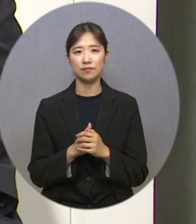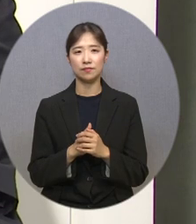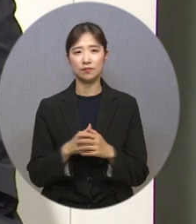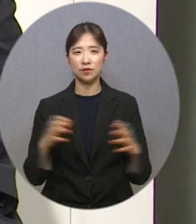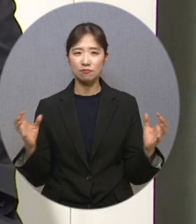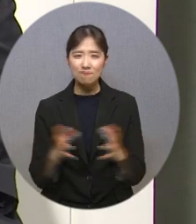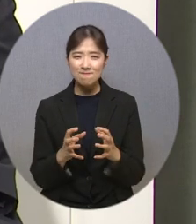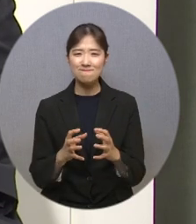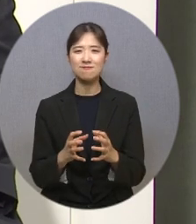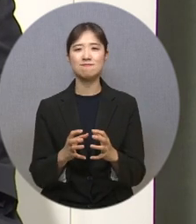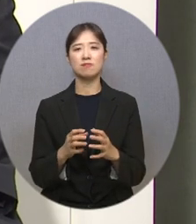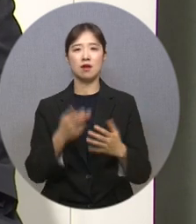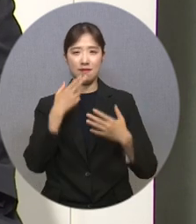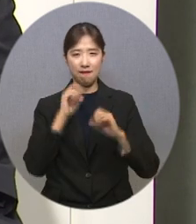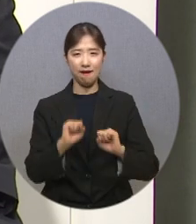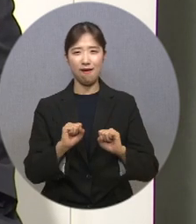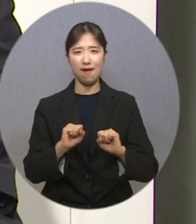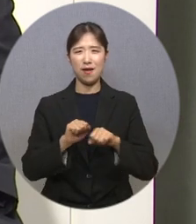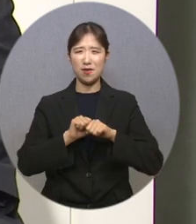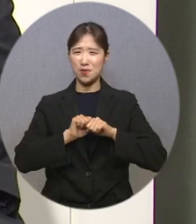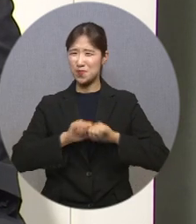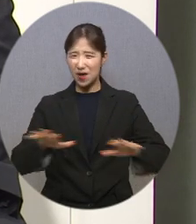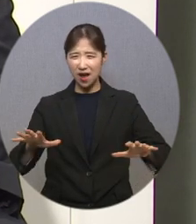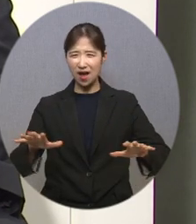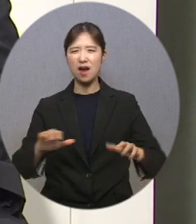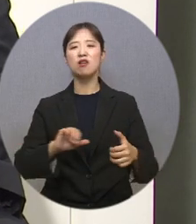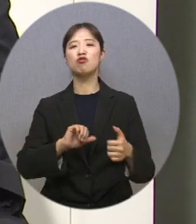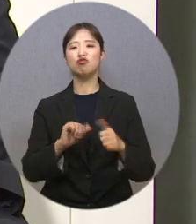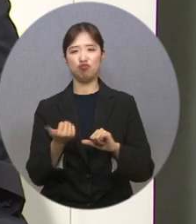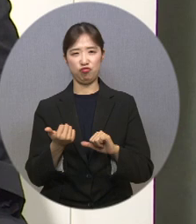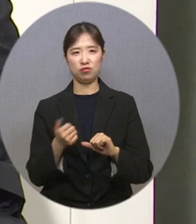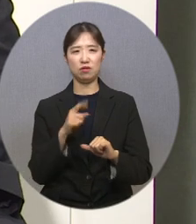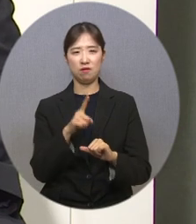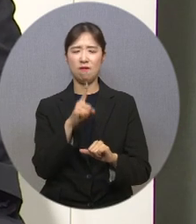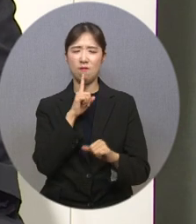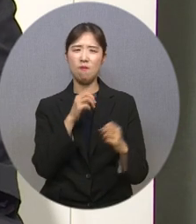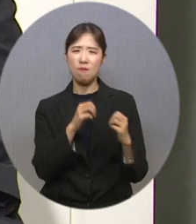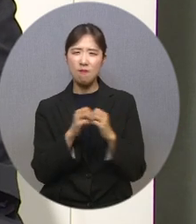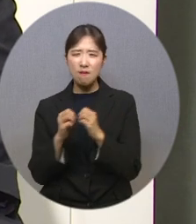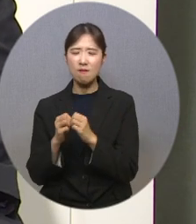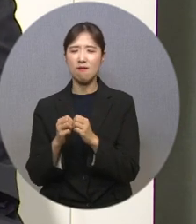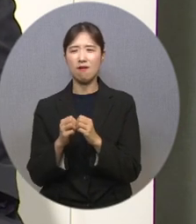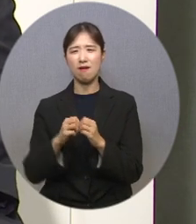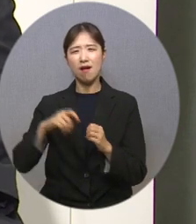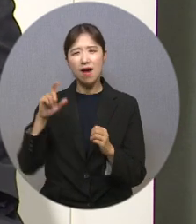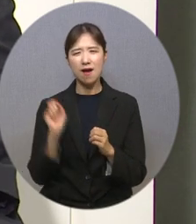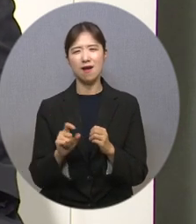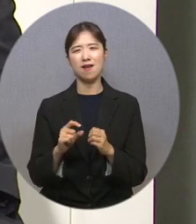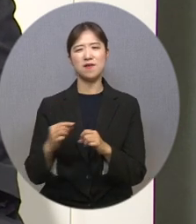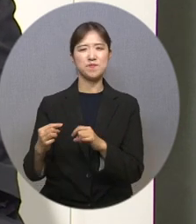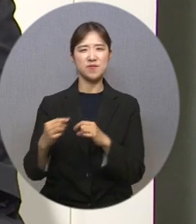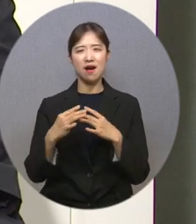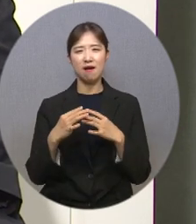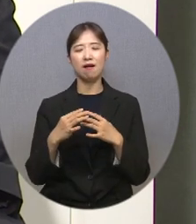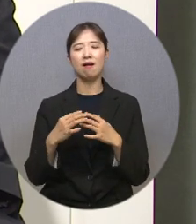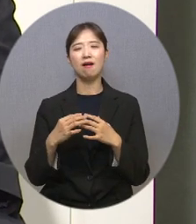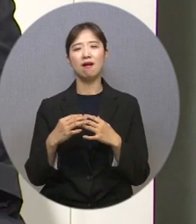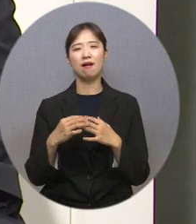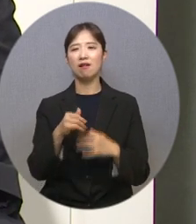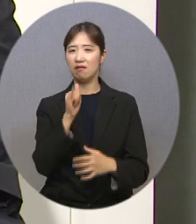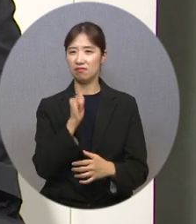뭉치면 살고 흩어지면 죽는다. 이런 강한 메시지를 저희에게